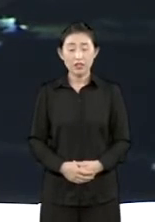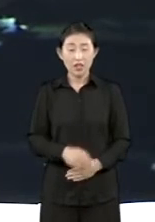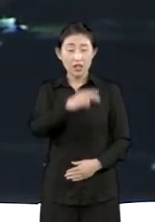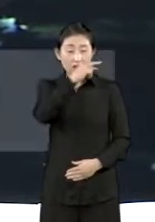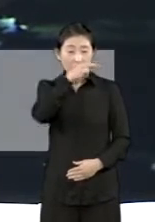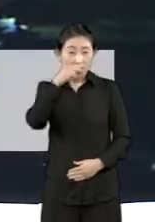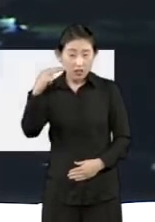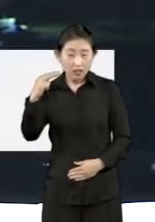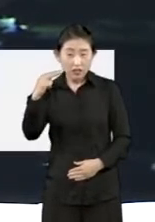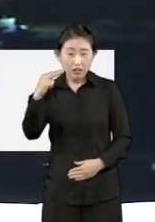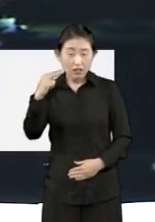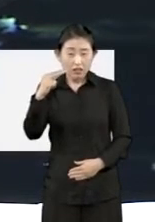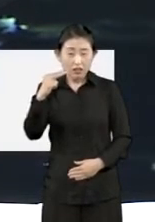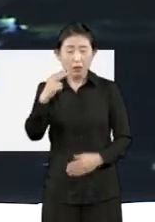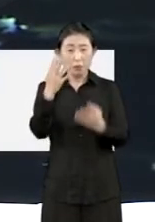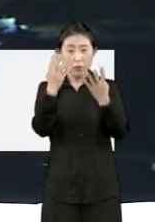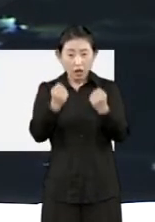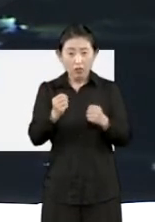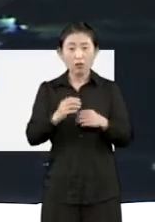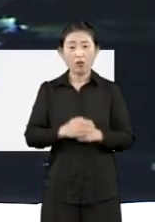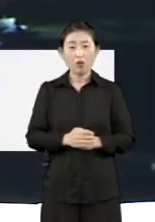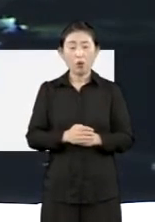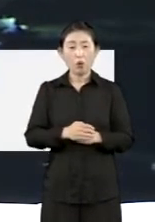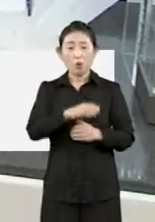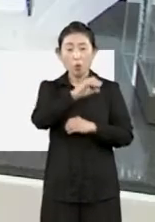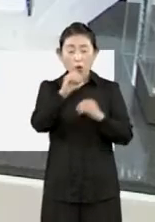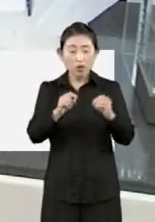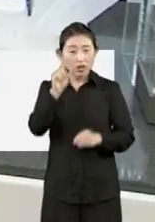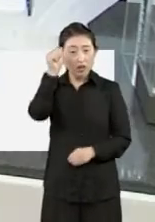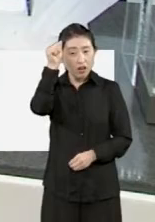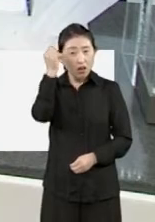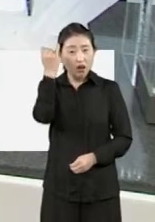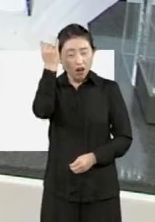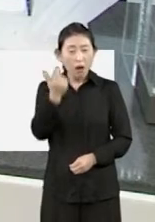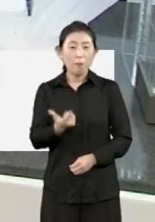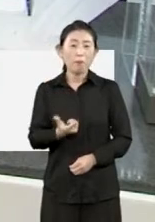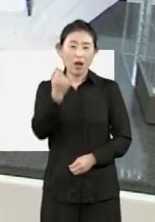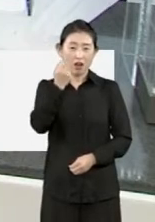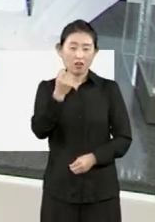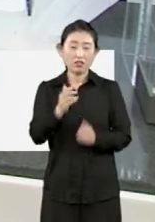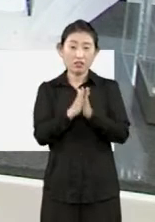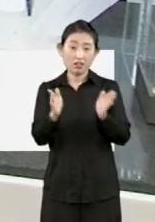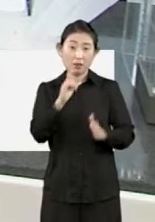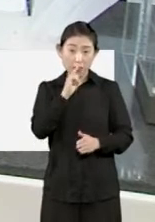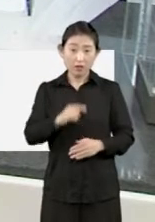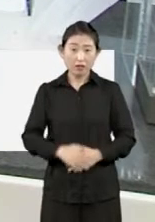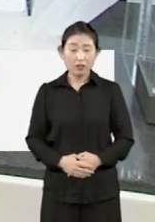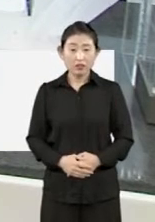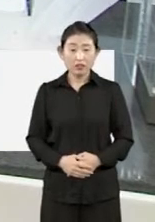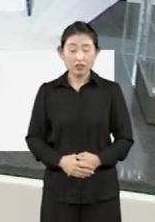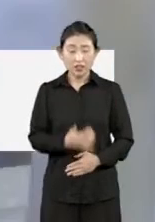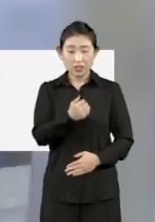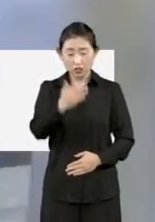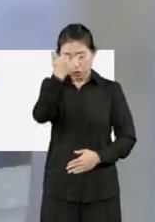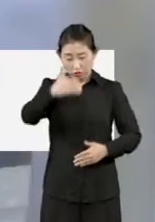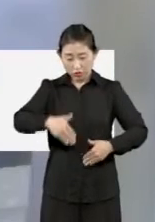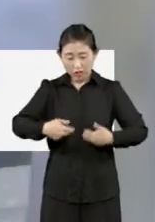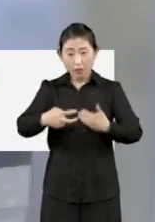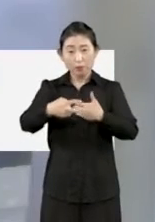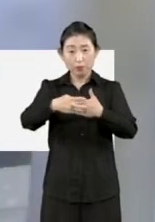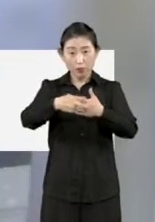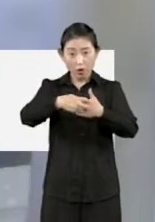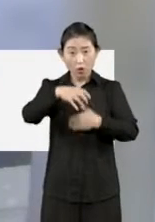방향제와 향수 등 냄새에 과하게 노출되면 성조숙증이 나타날 수 있다는 연구 결과가 나왔습니다.